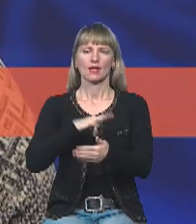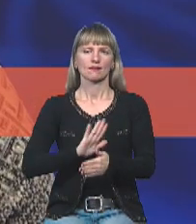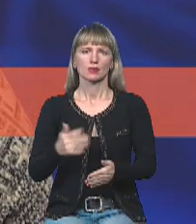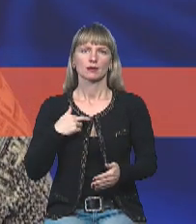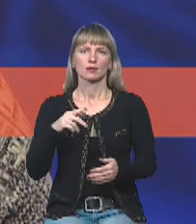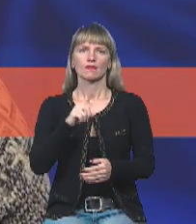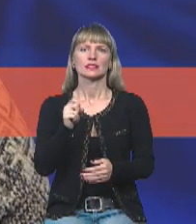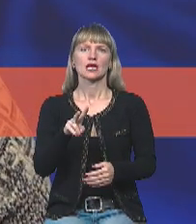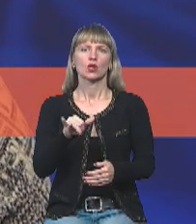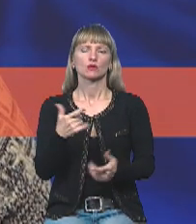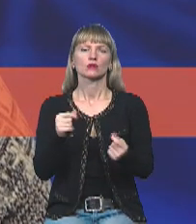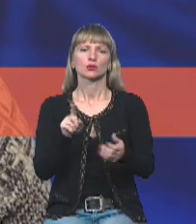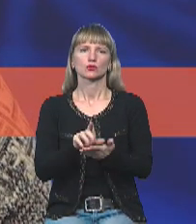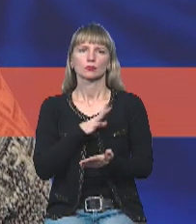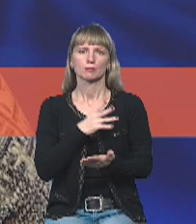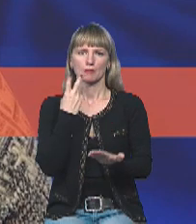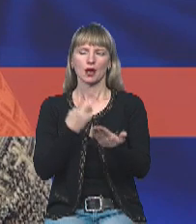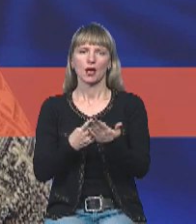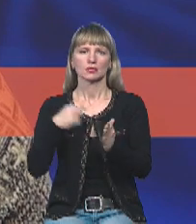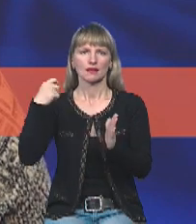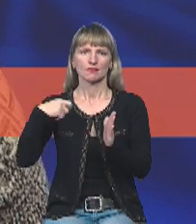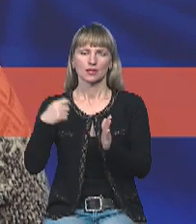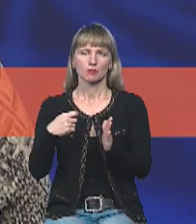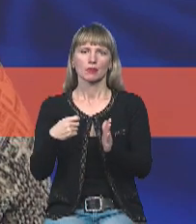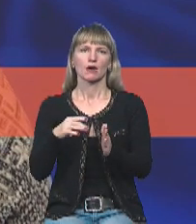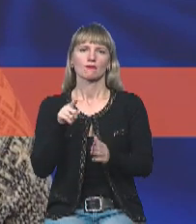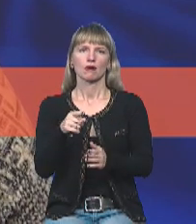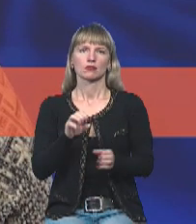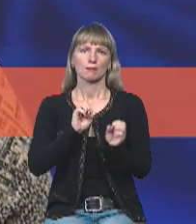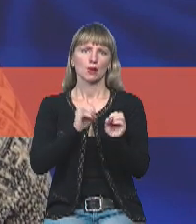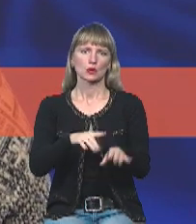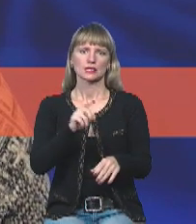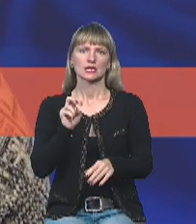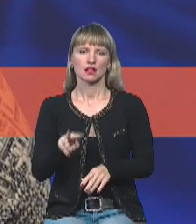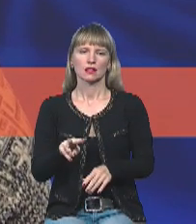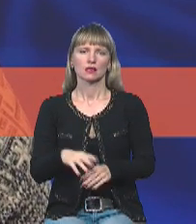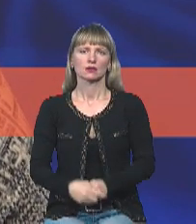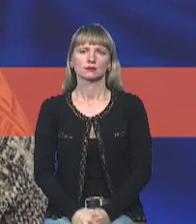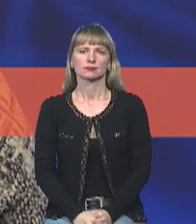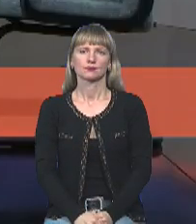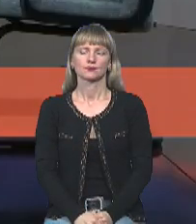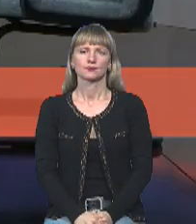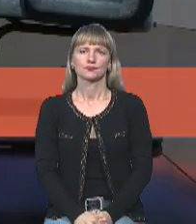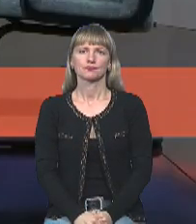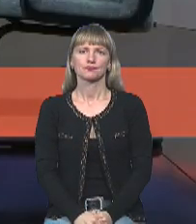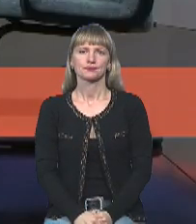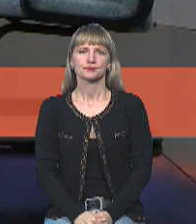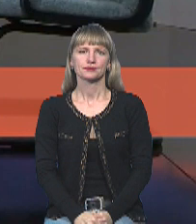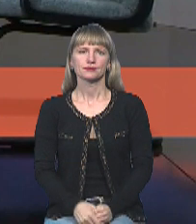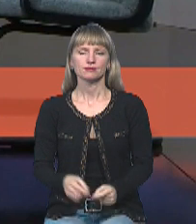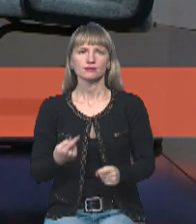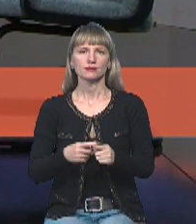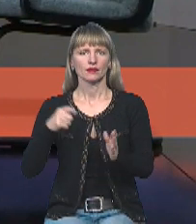піднялися в залу, де повинна була відбутись презентація, і ну, вони покинули залу. Тобто це відео ви використали